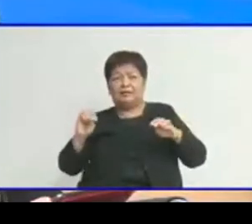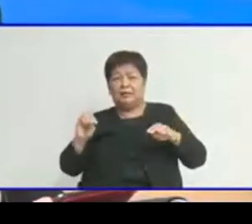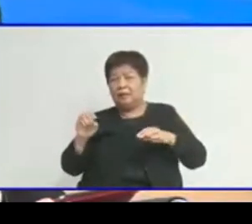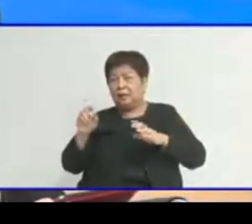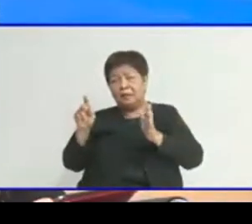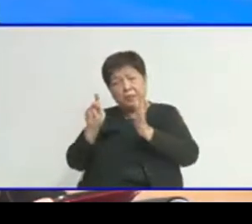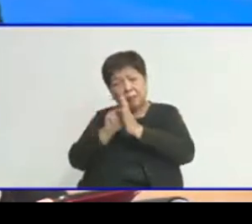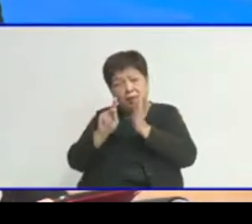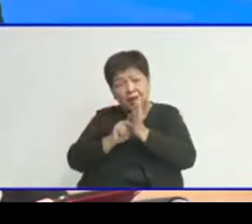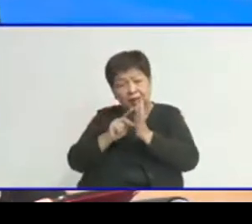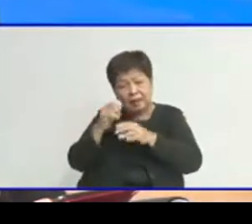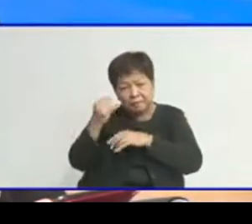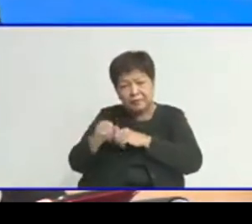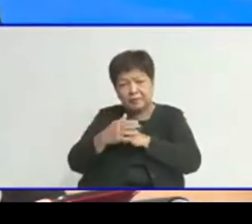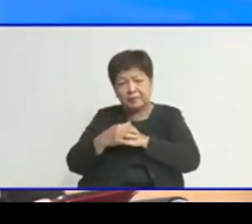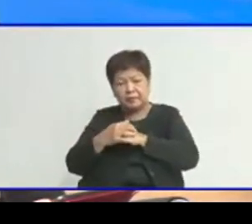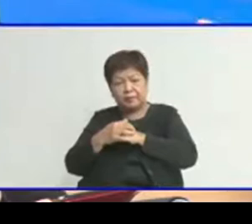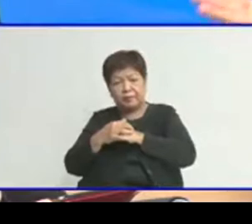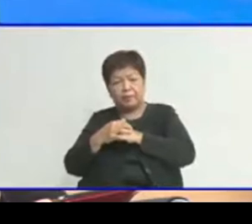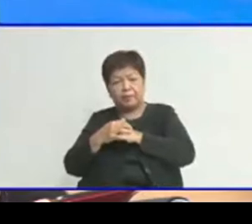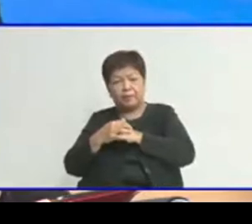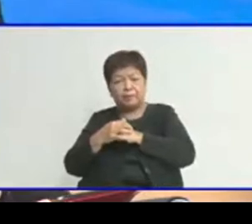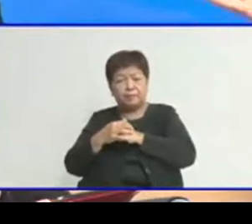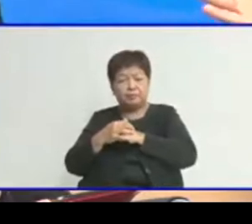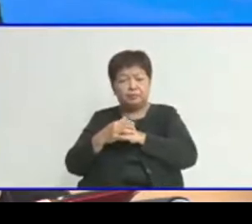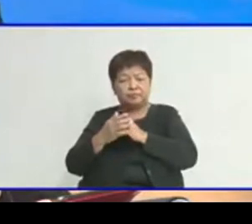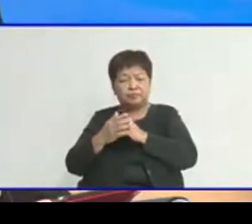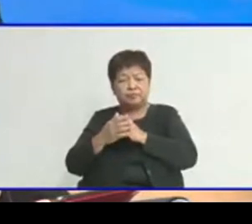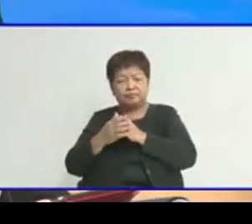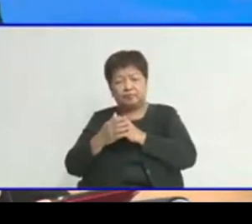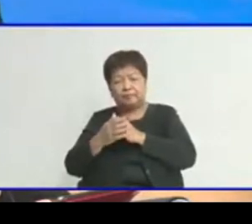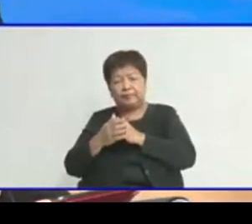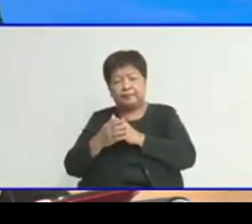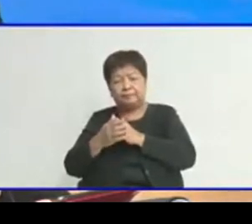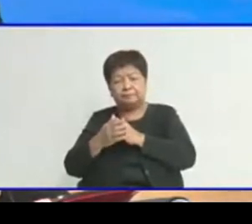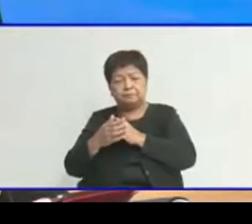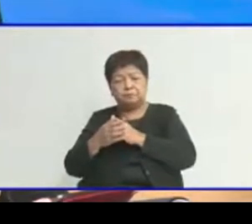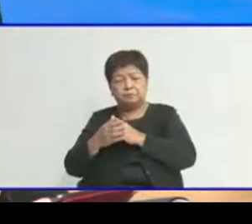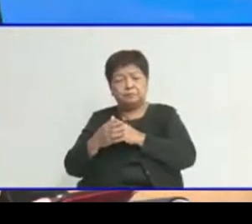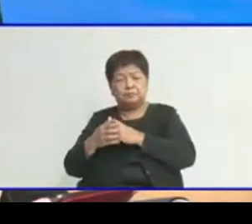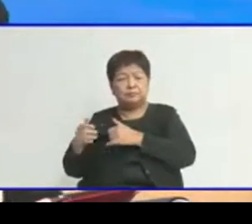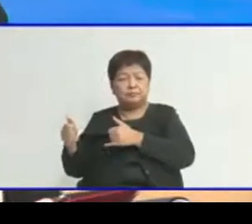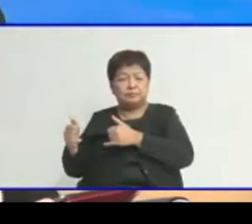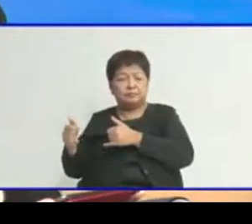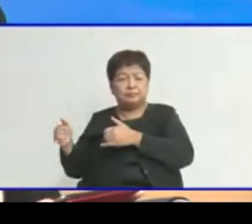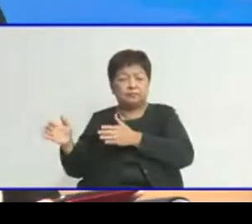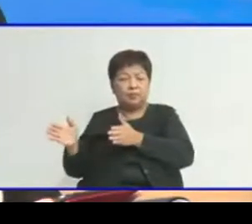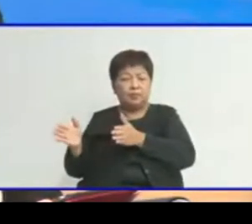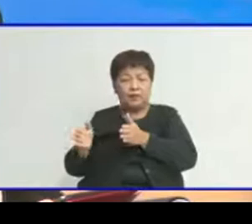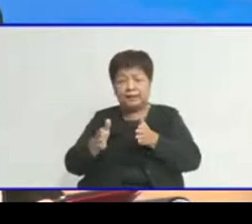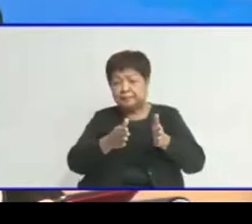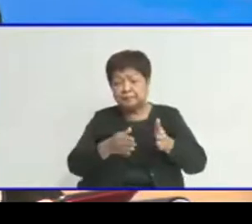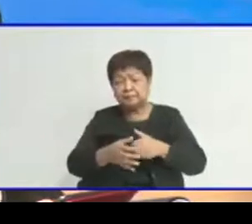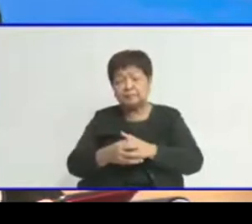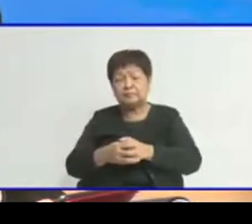ผู้หนีภัยประหัตถานกับผู้หนีภัยด้วยเหตุอื่นทั้งเศรษฐกิจเหตุอย่างอื่นก็แล้วแต่ที่ไม่ให้หนีภัยประหัตถานเนี่ย